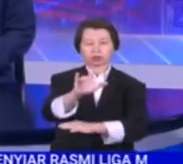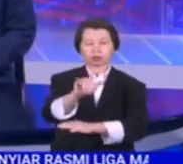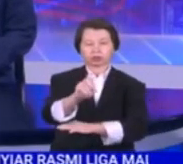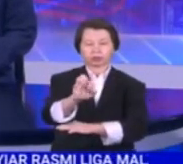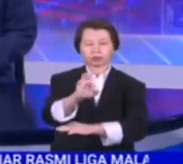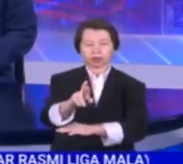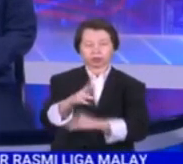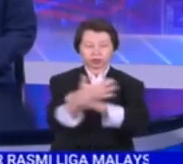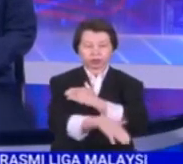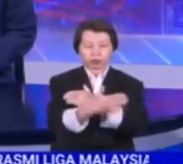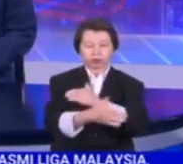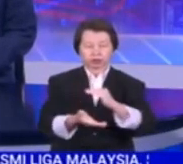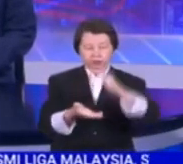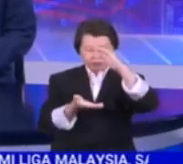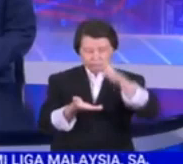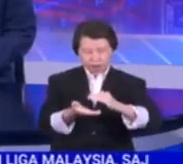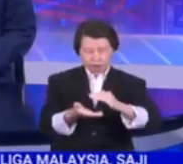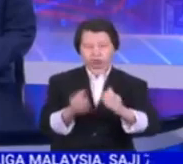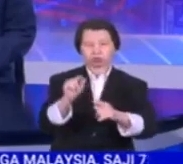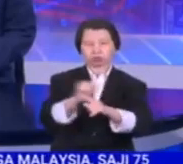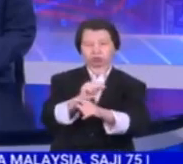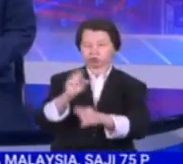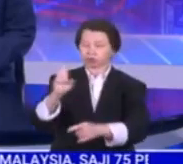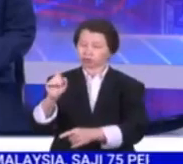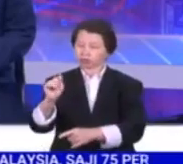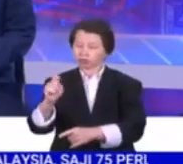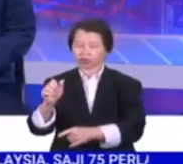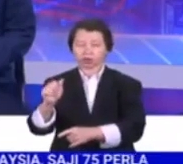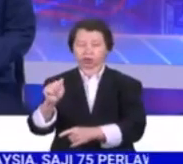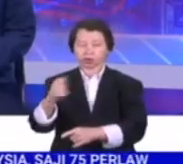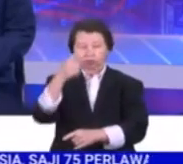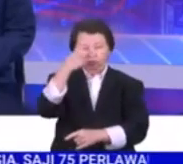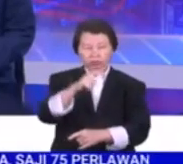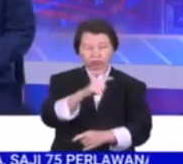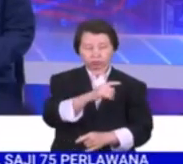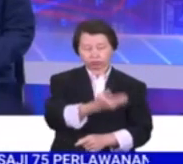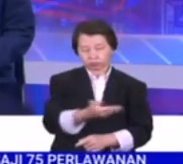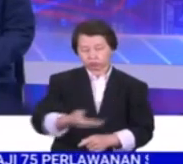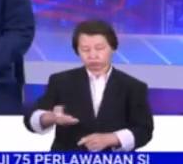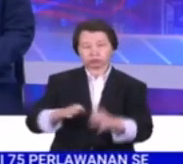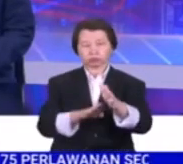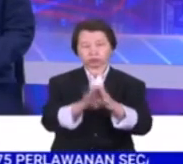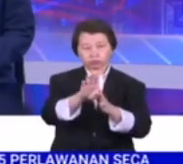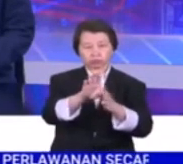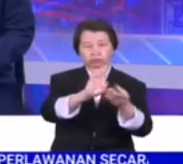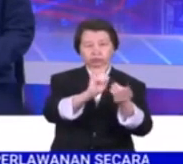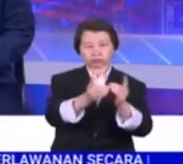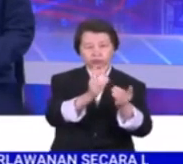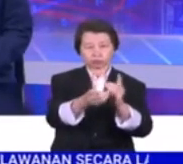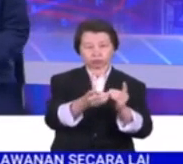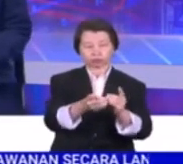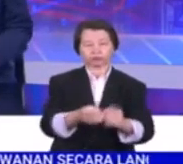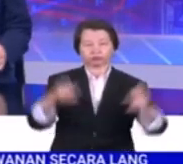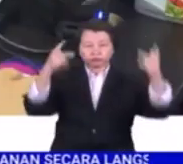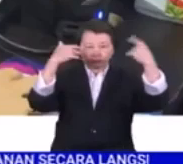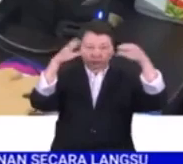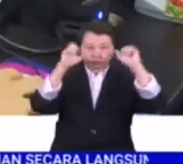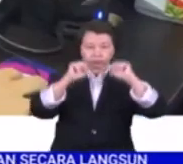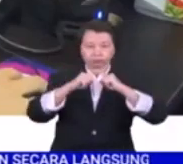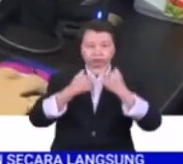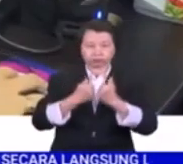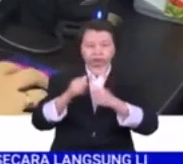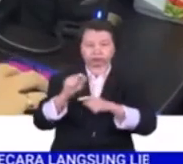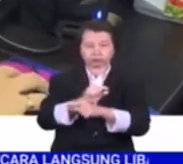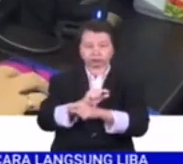Sekaligus mengoptimumkan penggunaan data sebagai sumber komoditi kepada pertumbuhan ekonomi digital. Menurut Presiden Persatuan